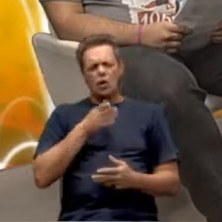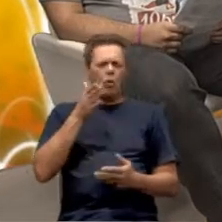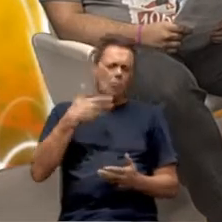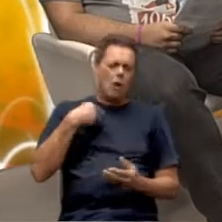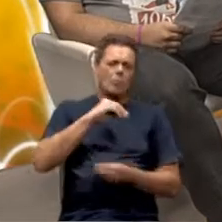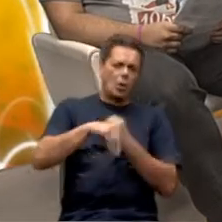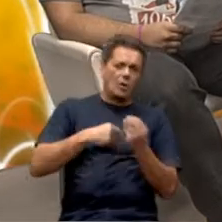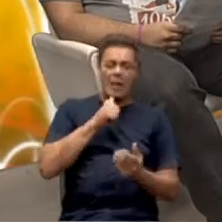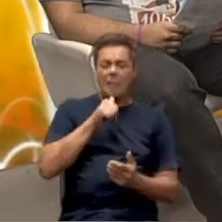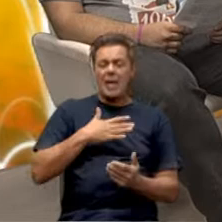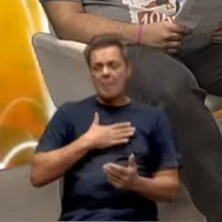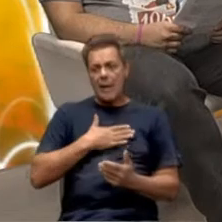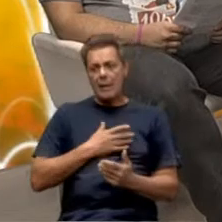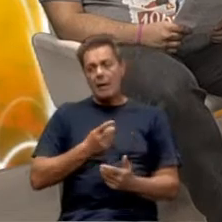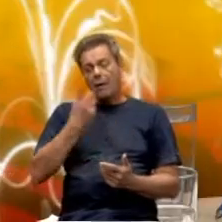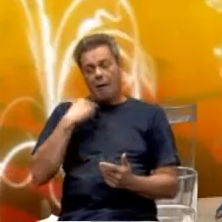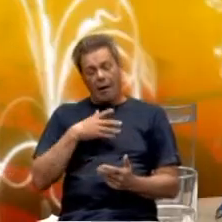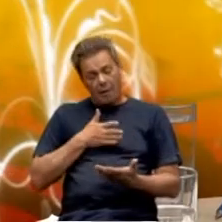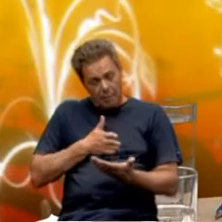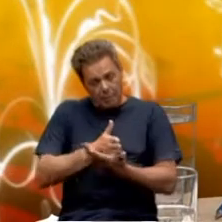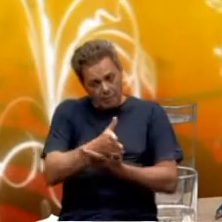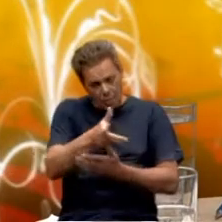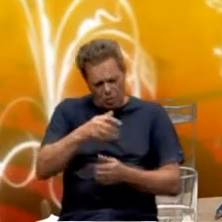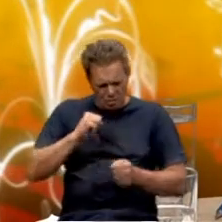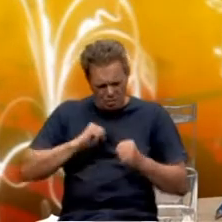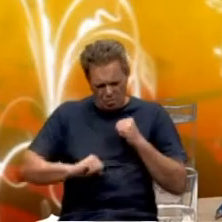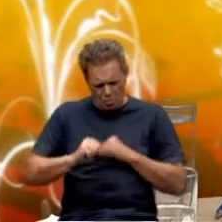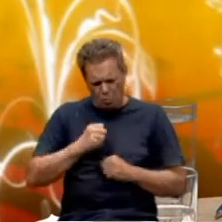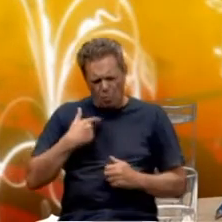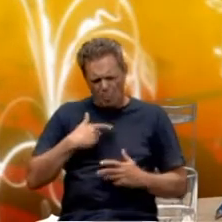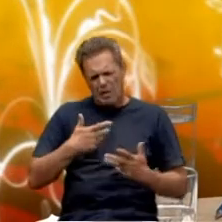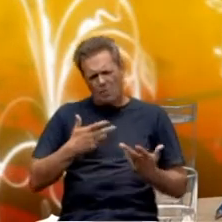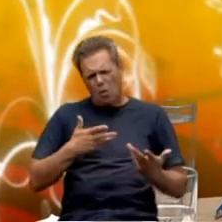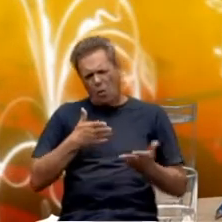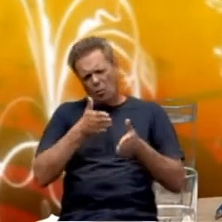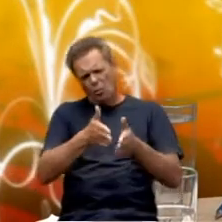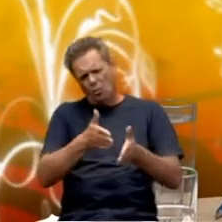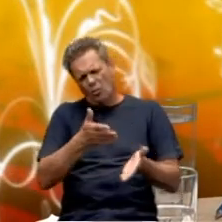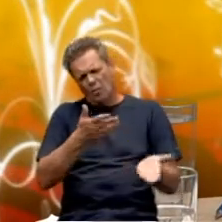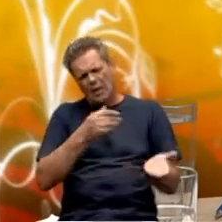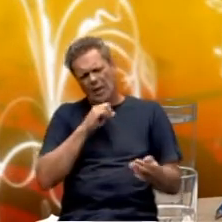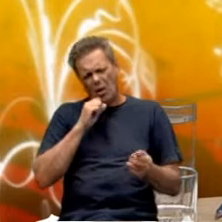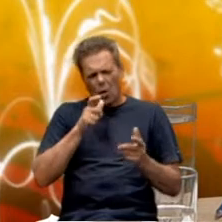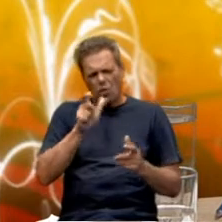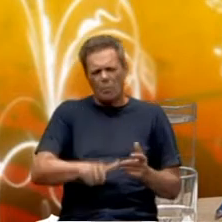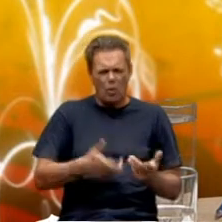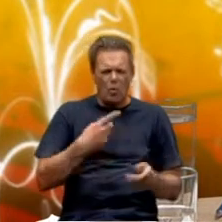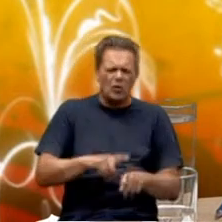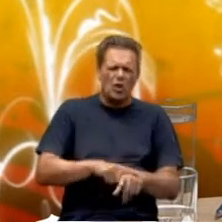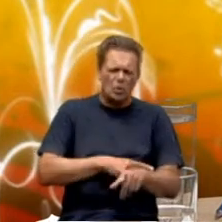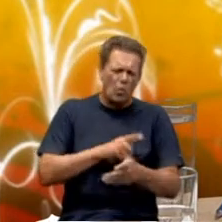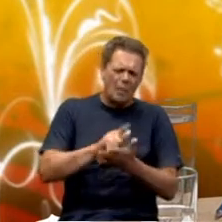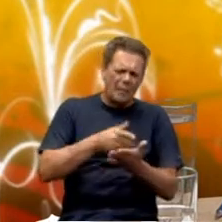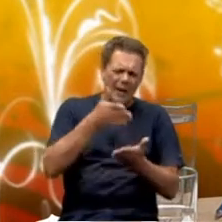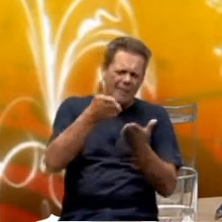Ali baš to, kroz svu tu muku uvidjeli smo osobe koje su izlječeni, koje su već duže vrijeme tamo